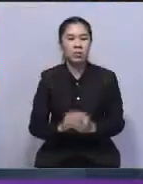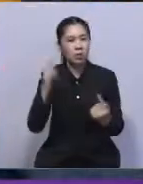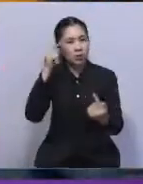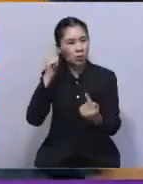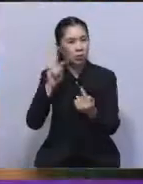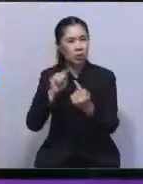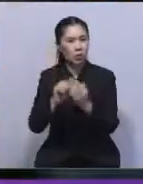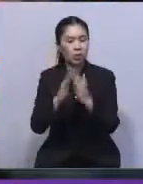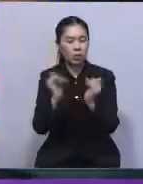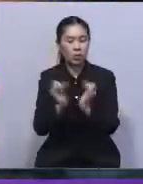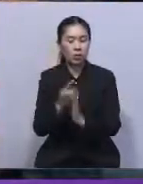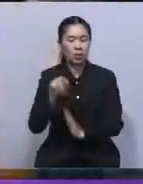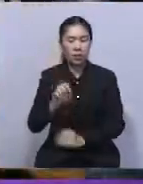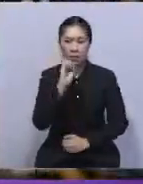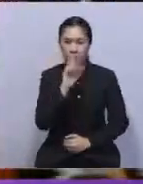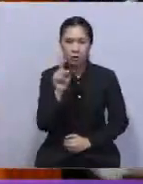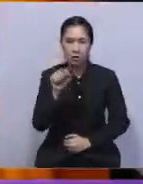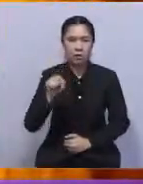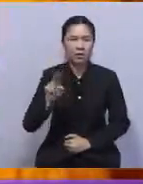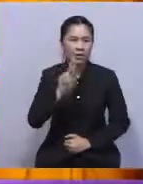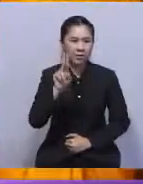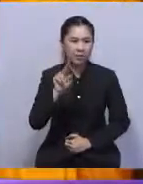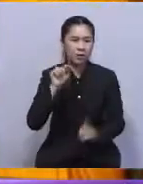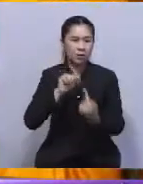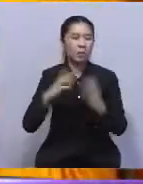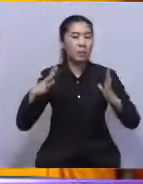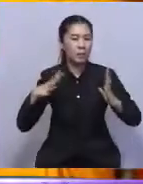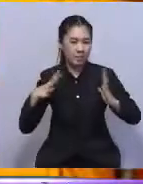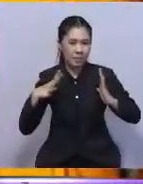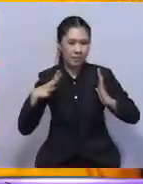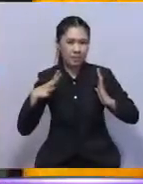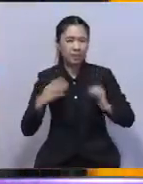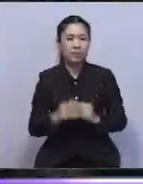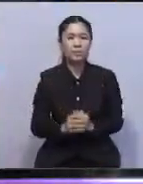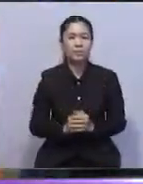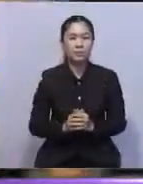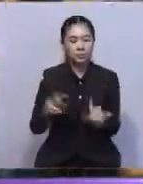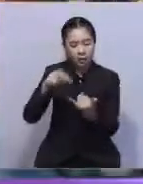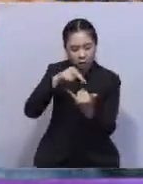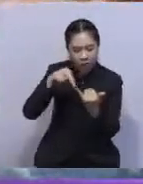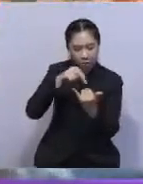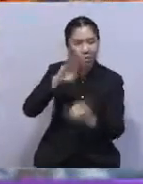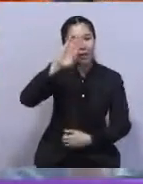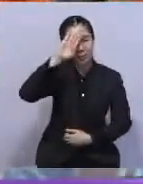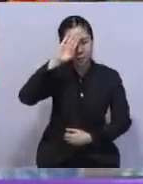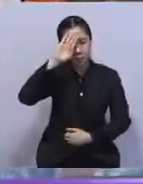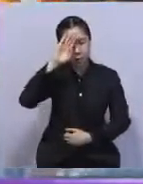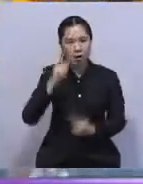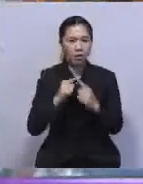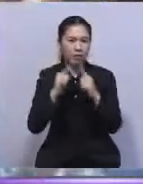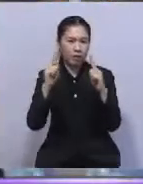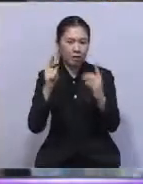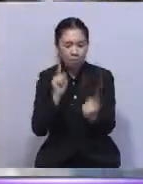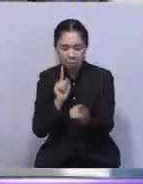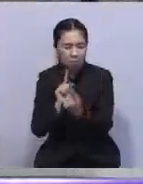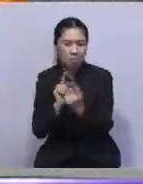กายระบุว่าพระธรรมชโยจะใช้เป็นที่พักอาการรักษาอาการอาพาธนะคะแต่ก็ไม่พบพระธรรมช